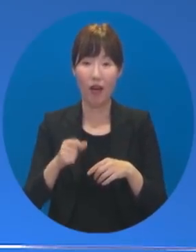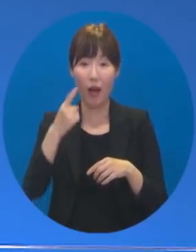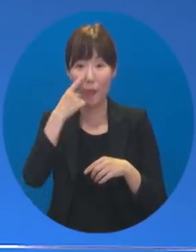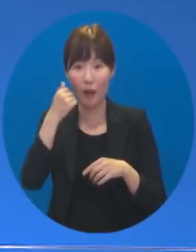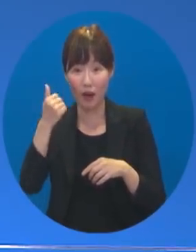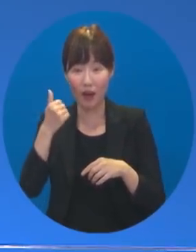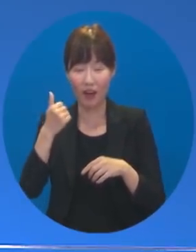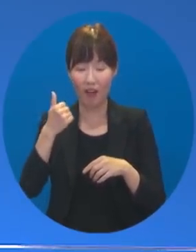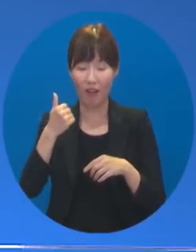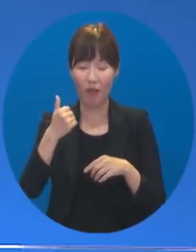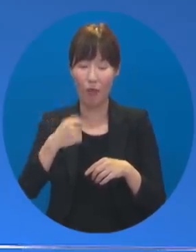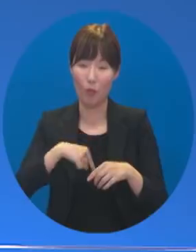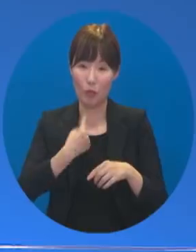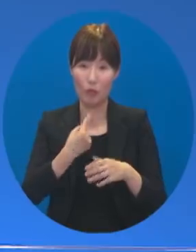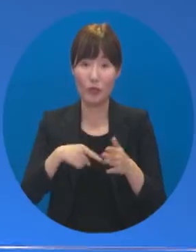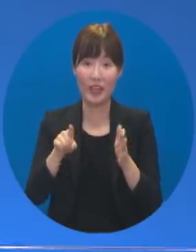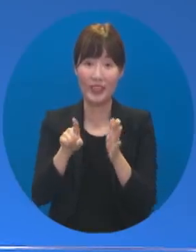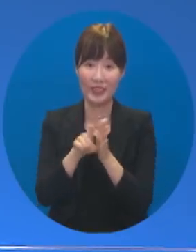주더라고요.